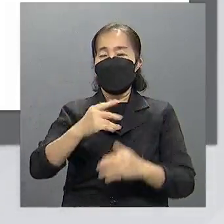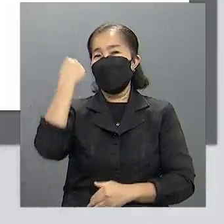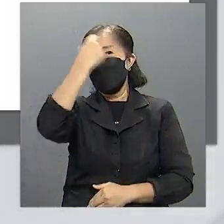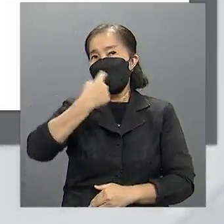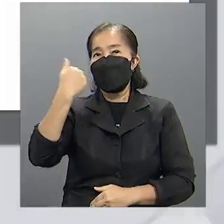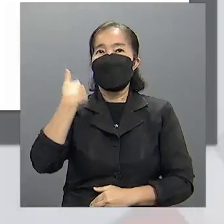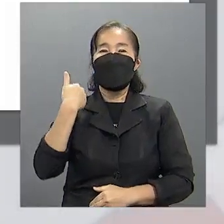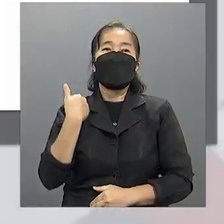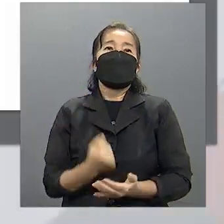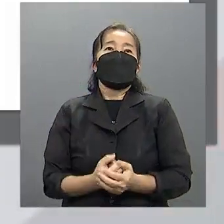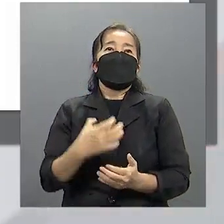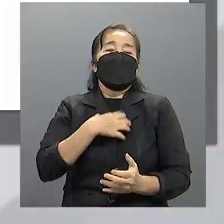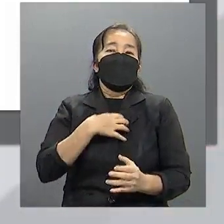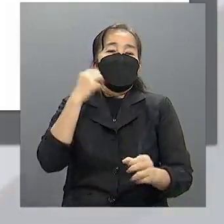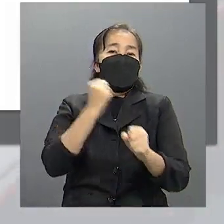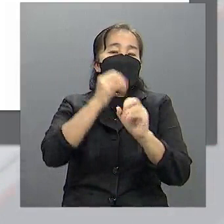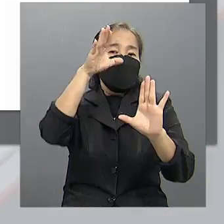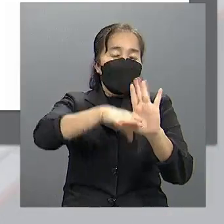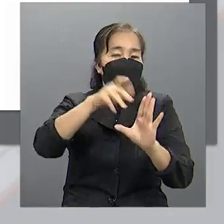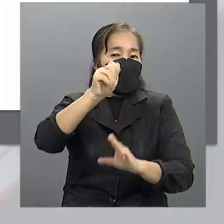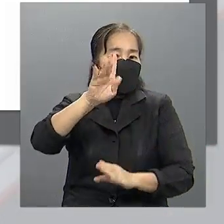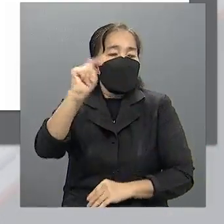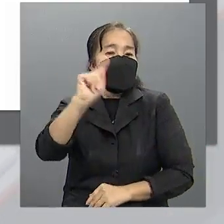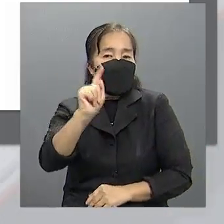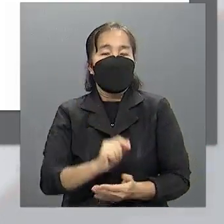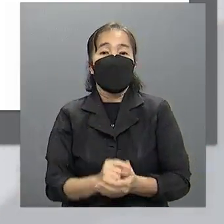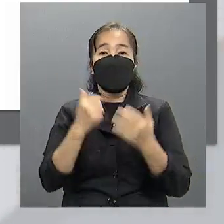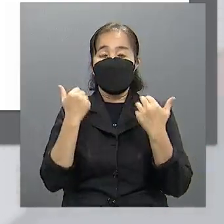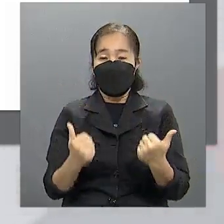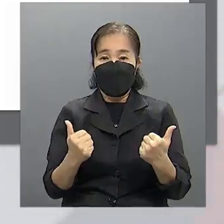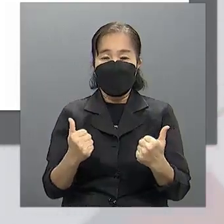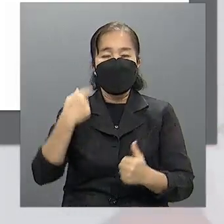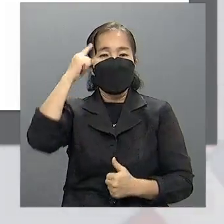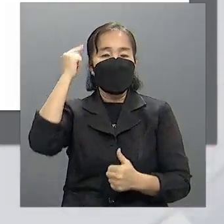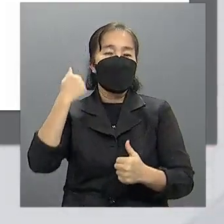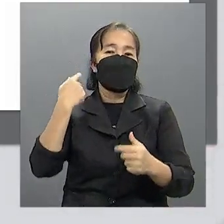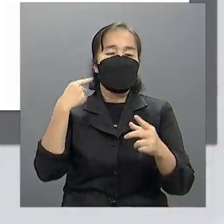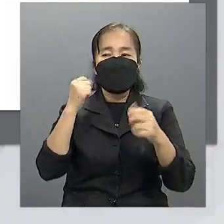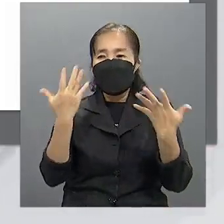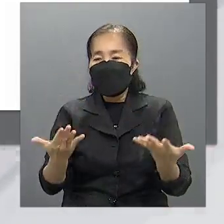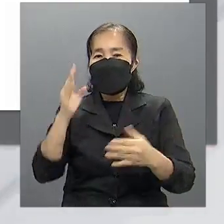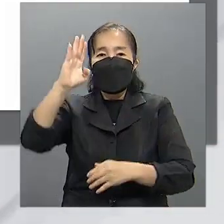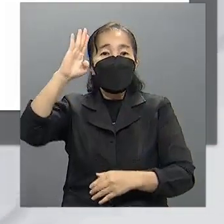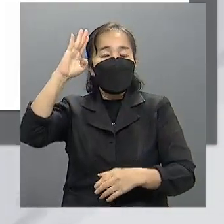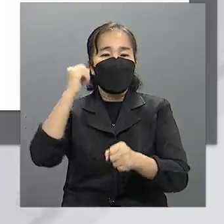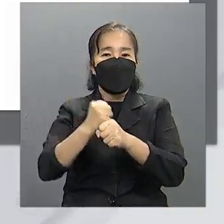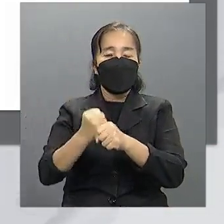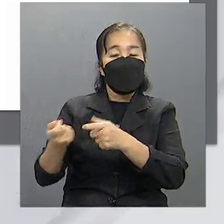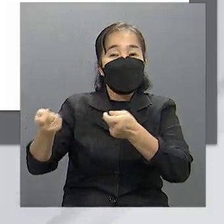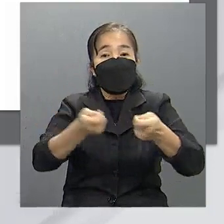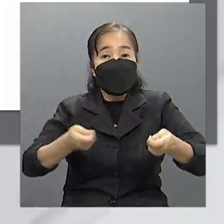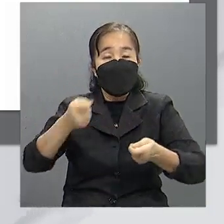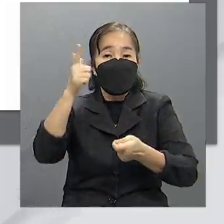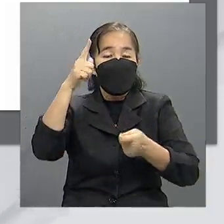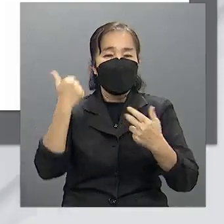ไปซึ่งครั้งนี้เนี่ยมันไม่มีการทำเหมืองทองมันยุติไปตามนโยบายของรัฐเนี่ยแล้วอำนาจรัฐเนี่ยก็ไม่ได้